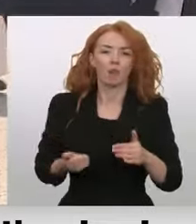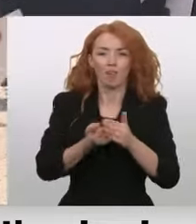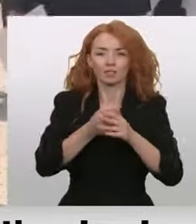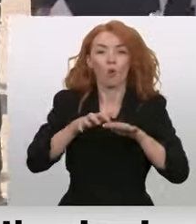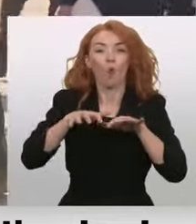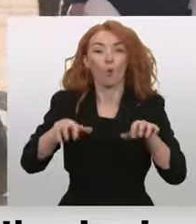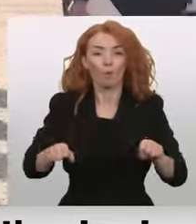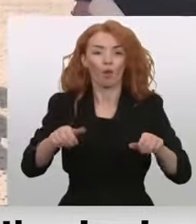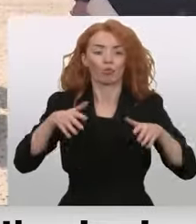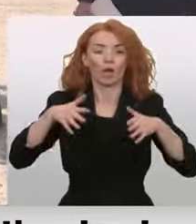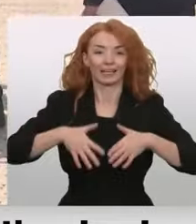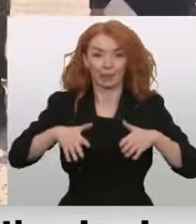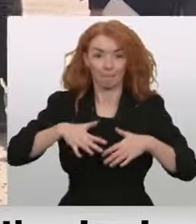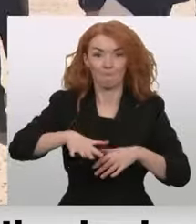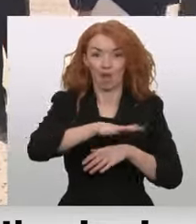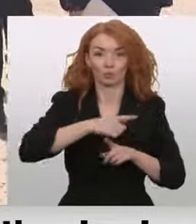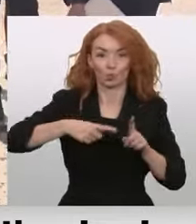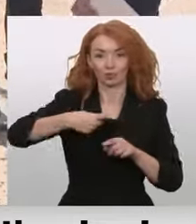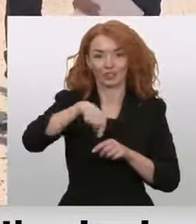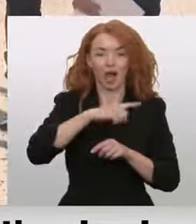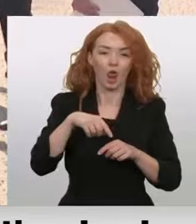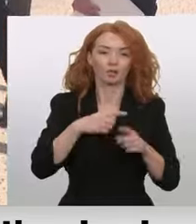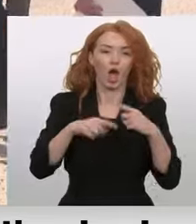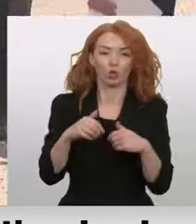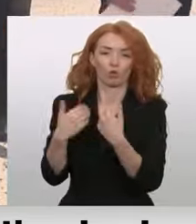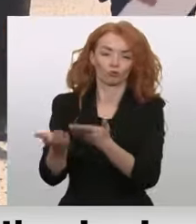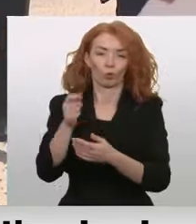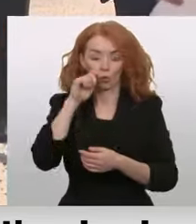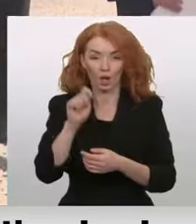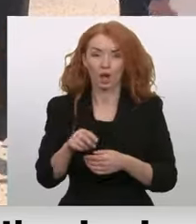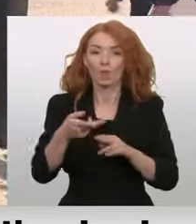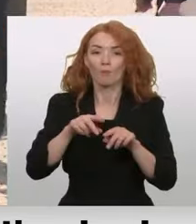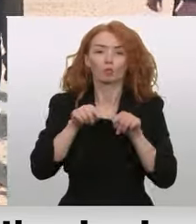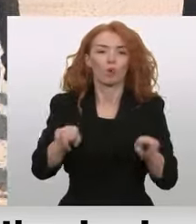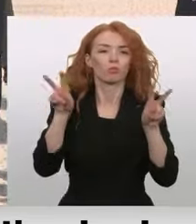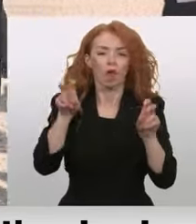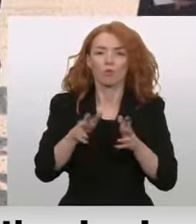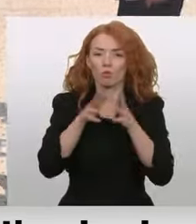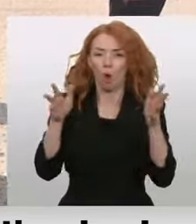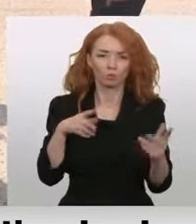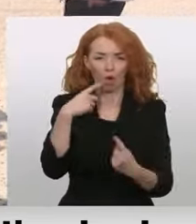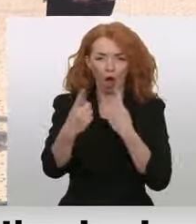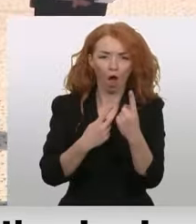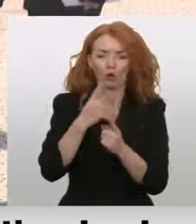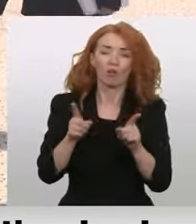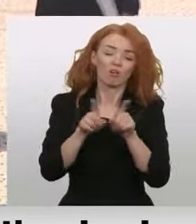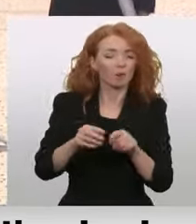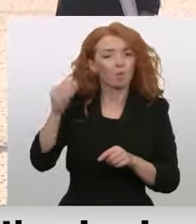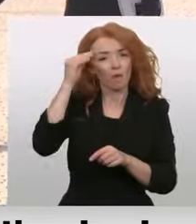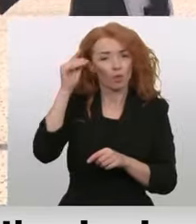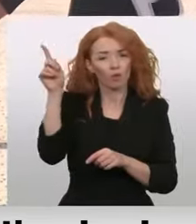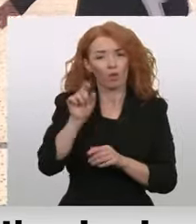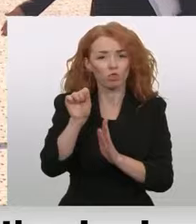okupētās Krīmas atgūšanu. Un tāpēc tiešām šim jautājumam šeit bija pievērsta ļoti liela uzmanība, arī pieminot genocīdu